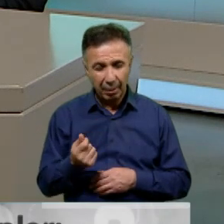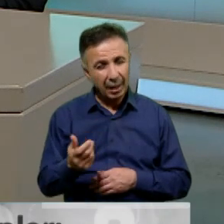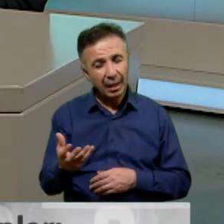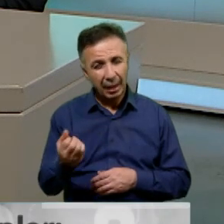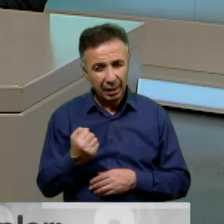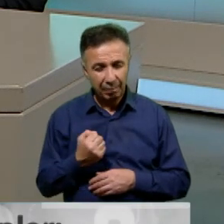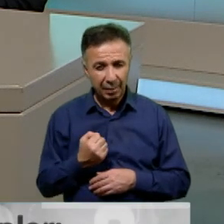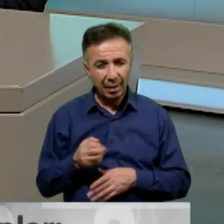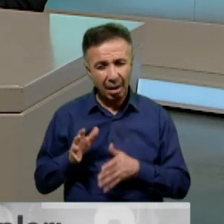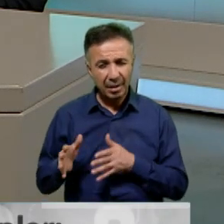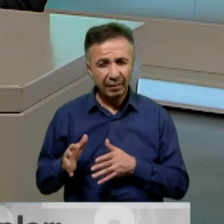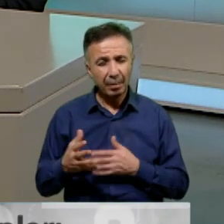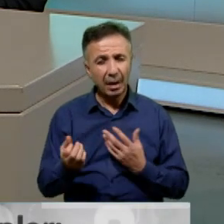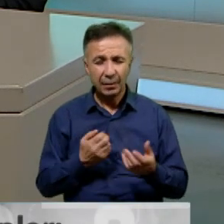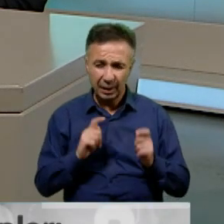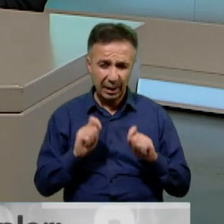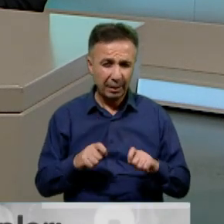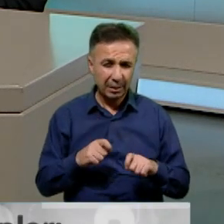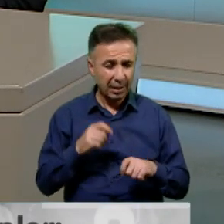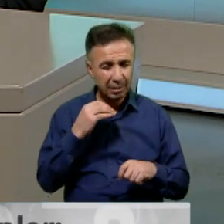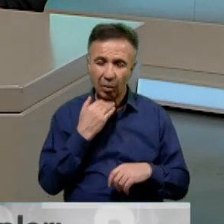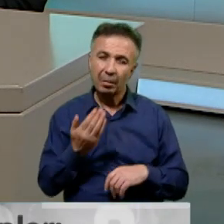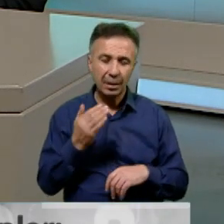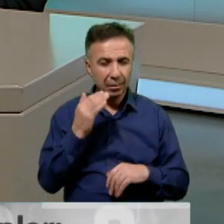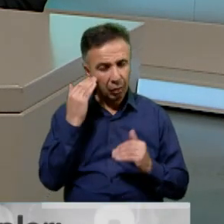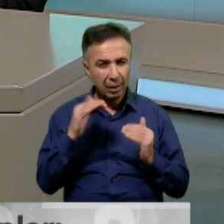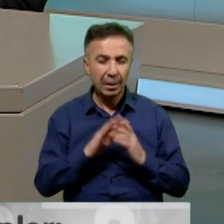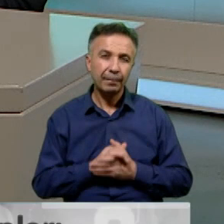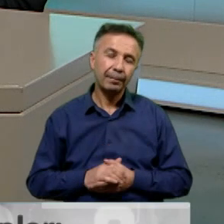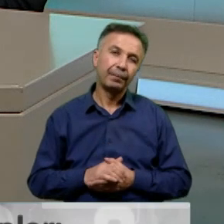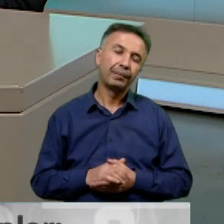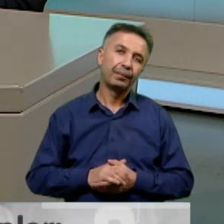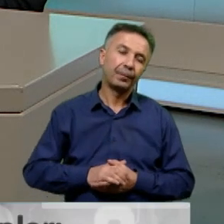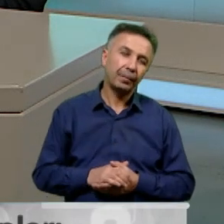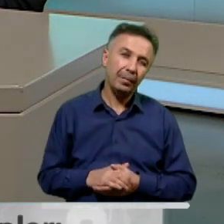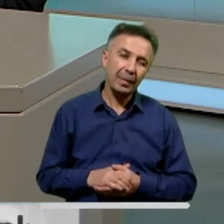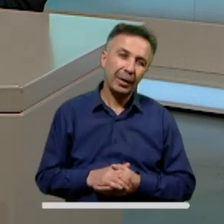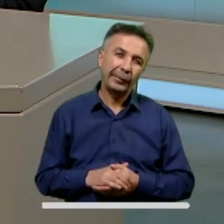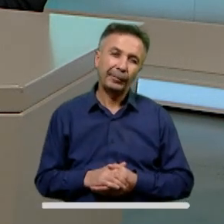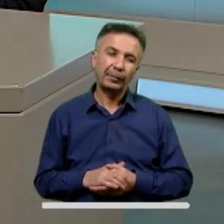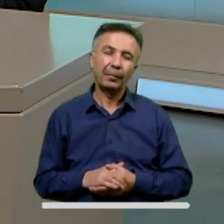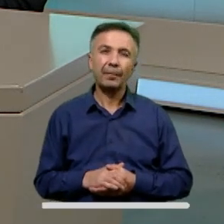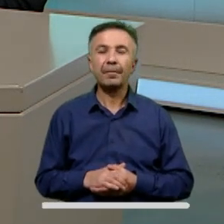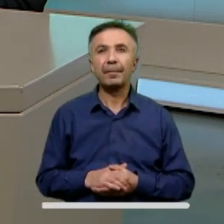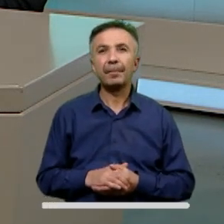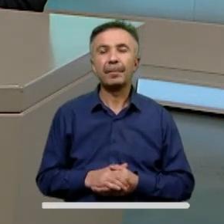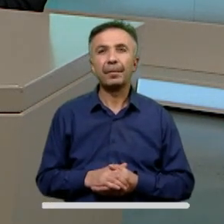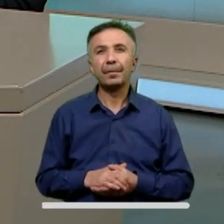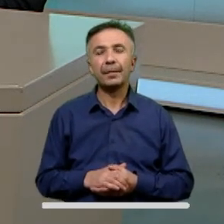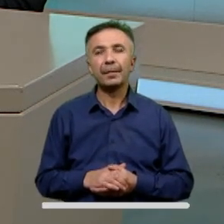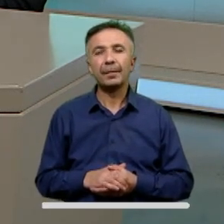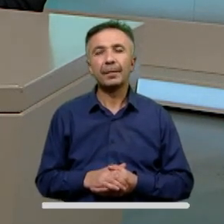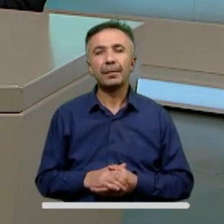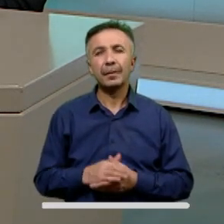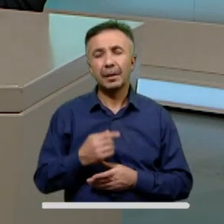israf noktasına gider, onu tavsiye etmeyiz. Eyvallah. Yani biraz da tüketim çılgınlığına sevk edecek onu bir teşvik hadise gibi. Evet. Peki.